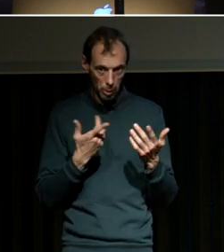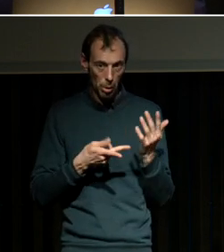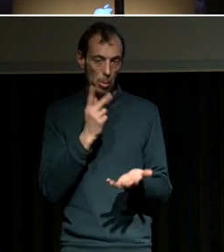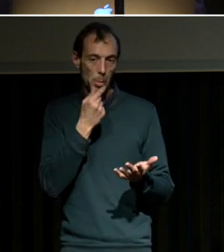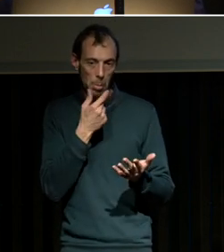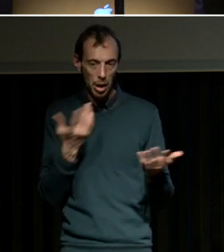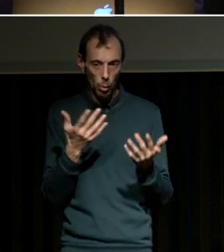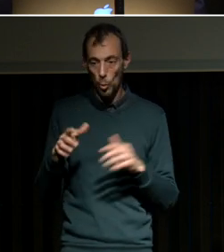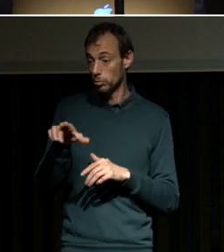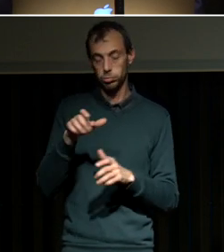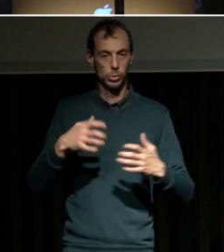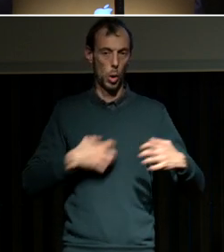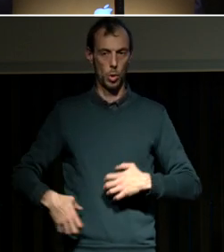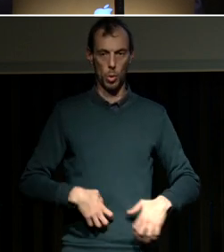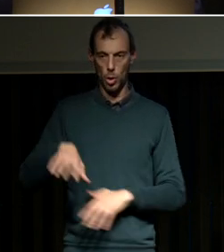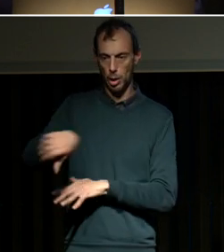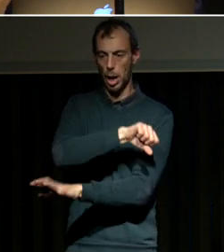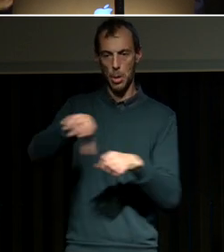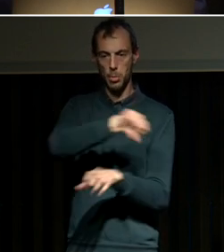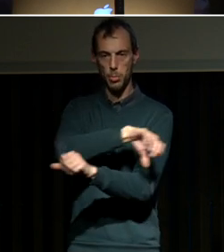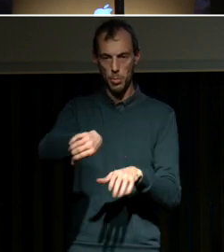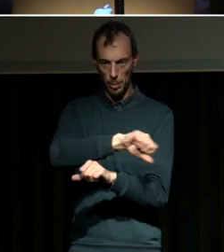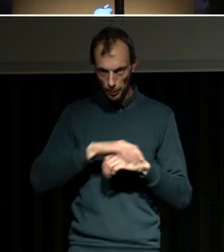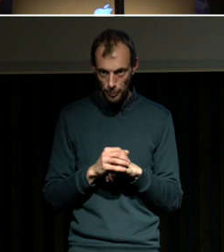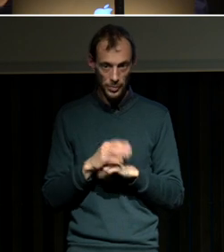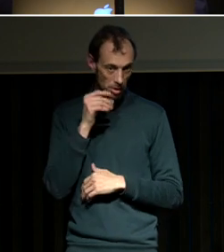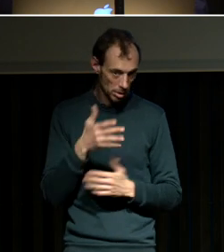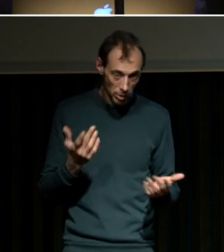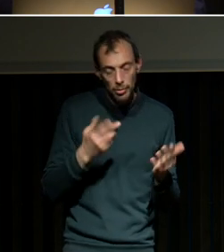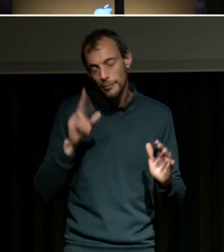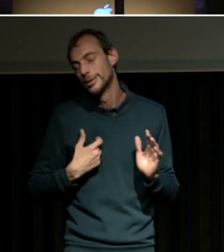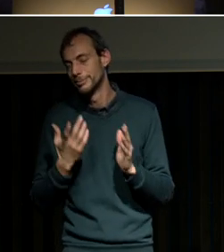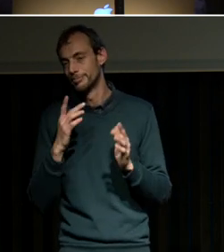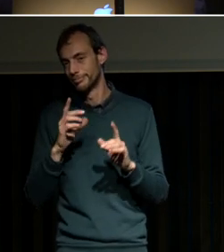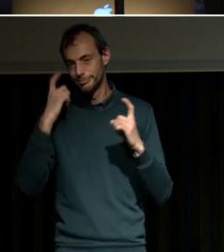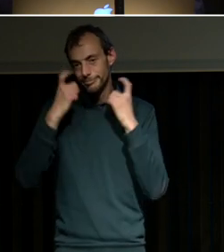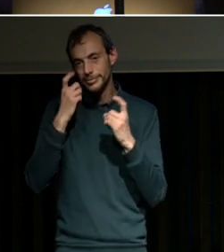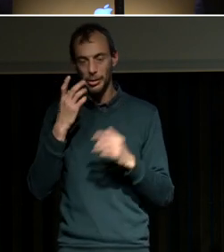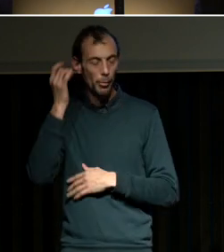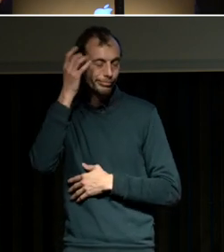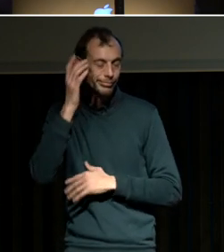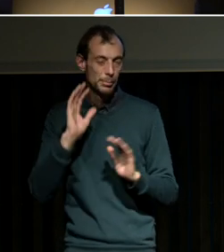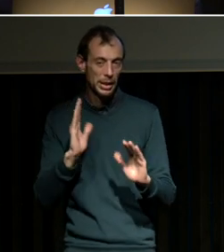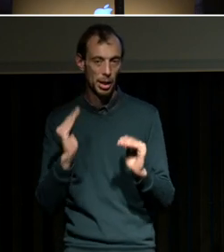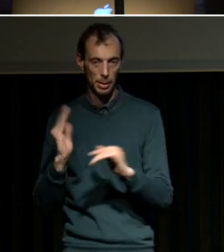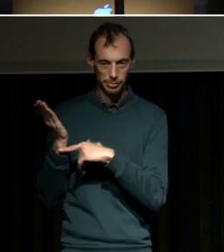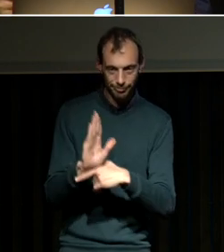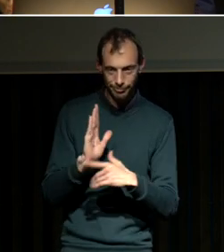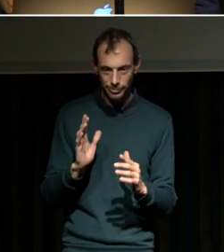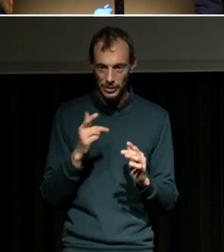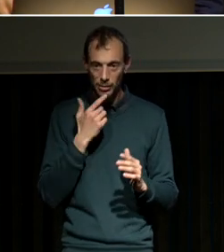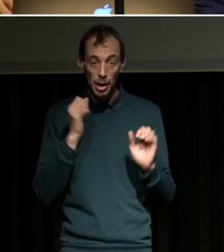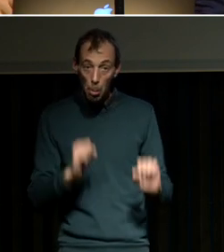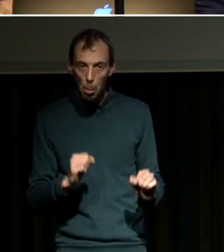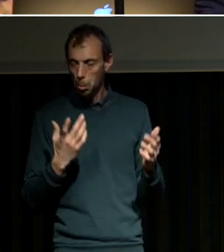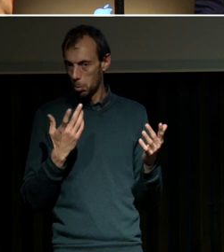d'organes. Donc ça, c'est la démonstration par l'absurde que le consentement présumé est vraiment le meilleur système législatif, même si malheureusement, il est un petit peu compliqué à